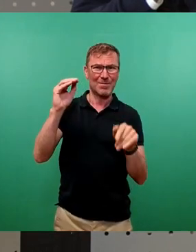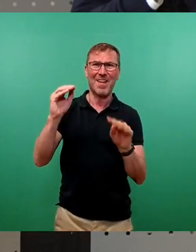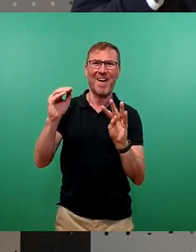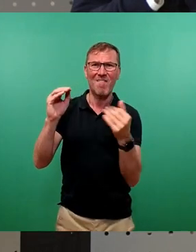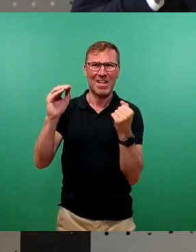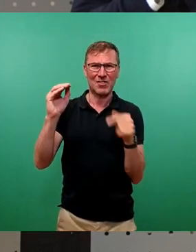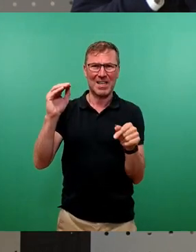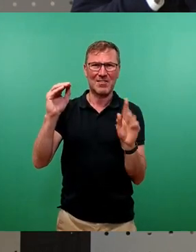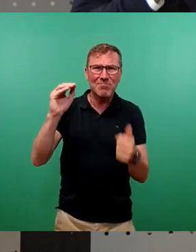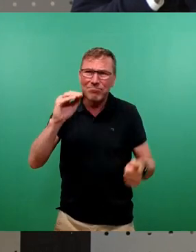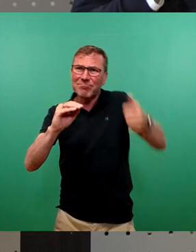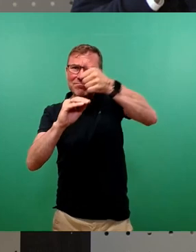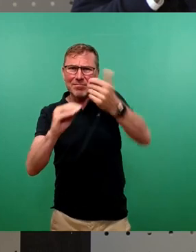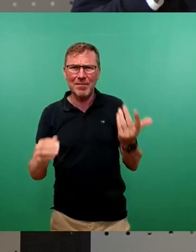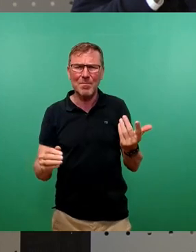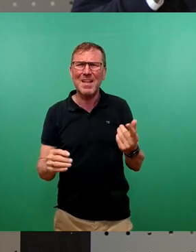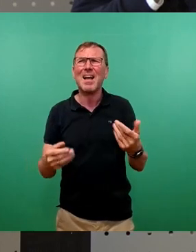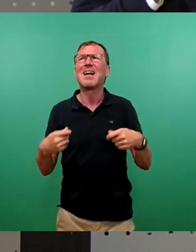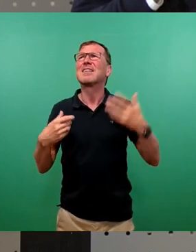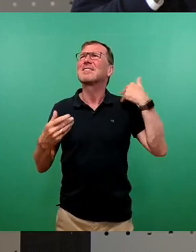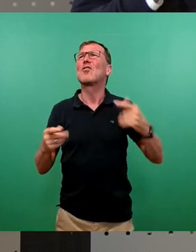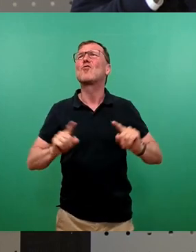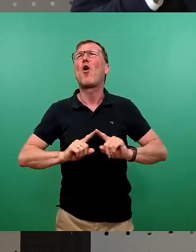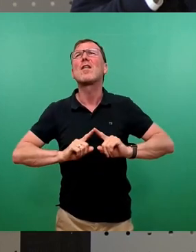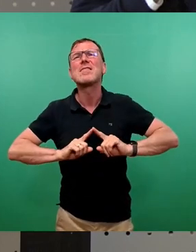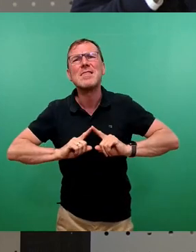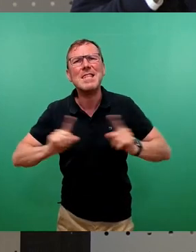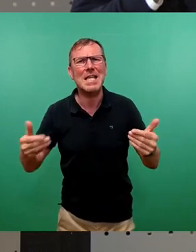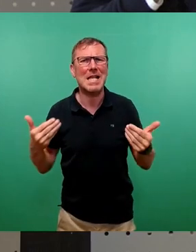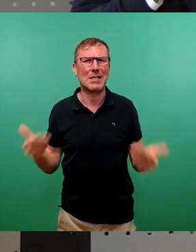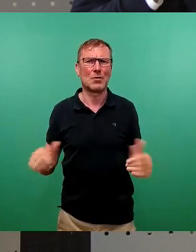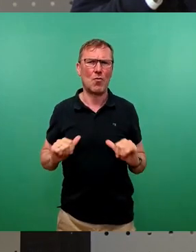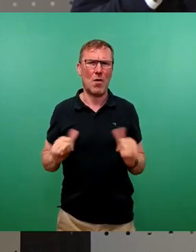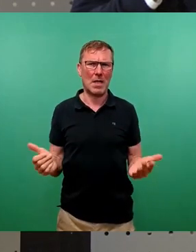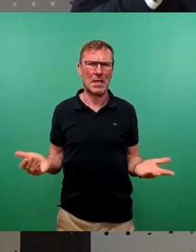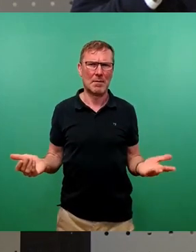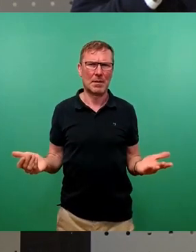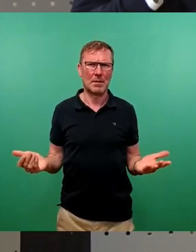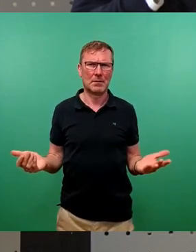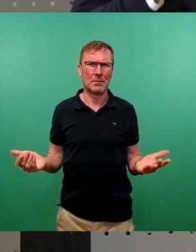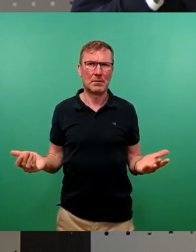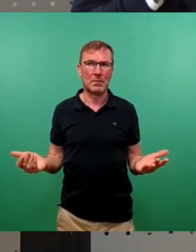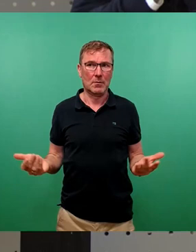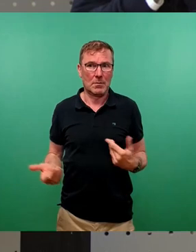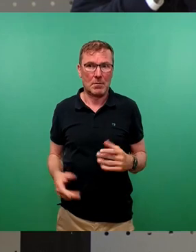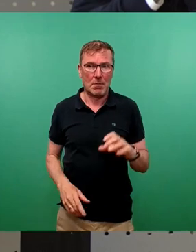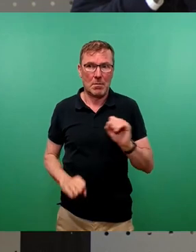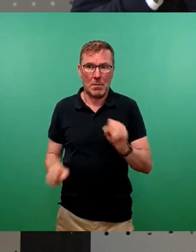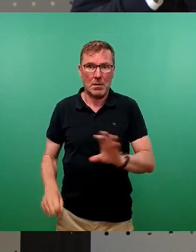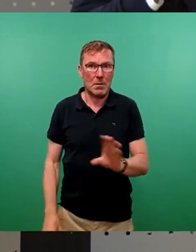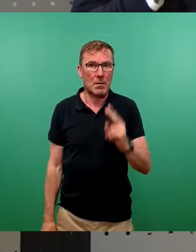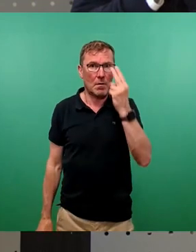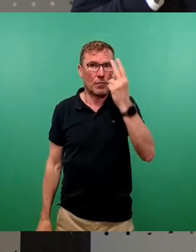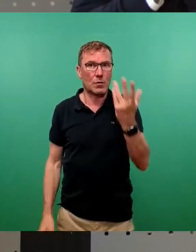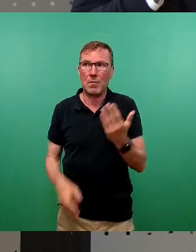Fraktion. Das gab es noch nie. Das gab es noch nie. Und es ist auch nicht nachvollziehbar. Es ist natürlich